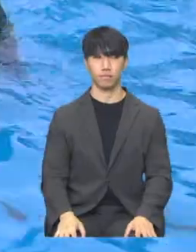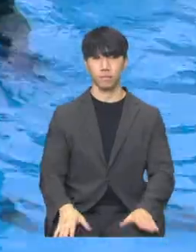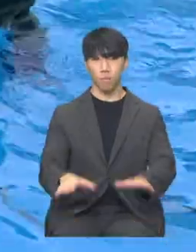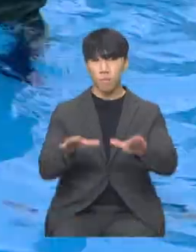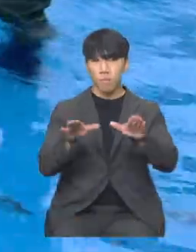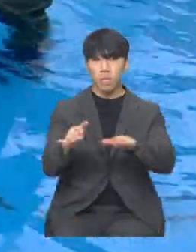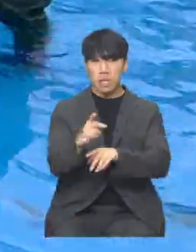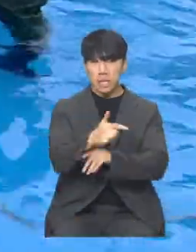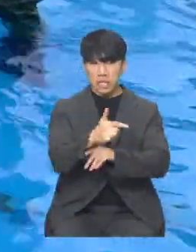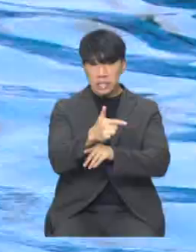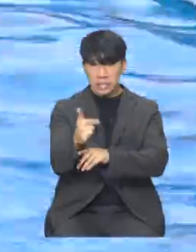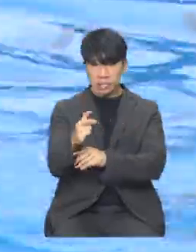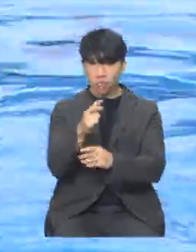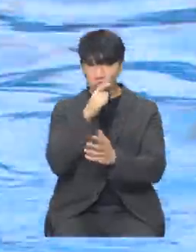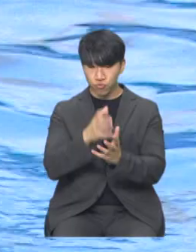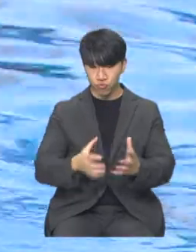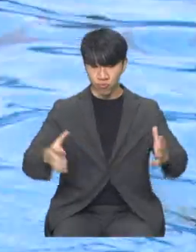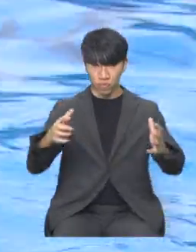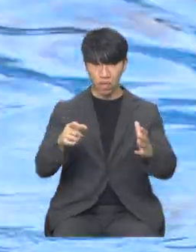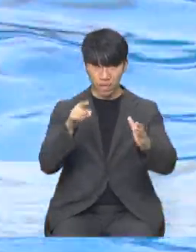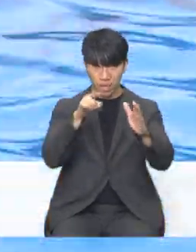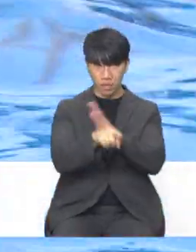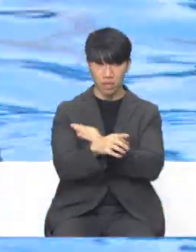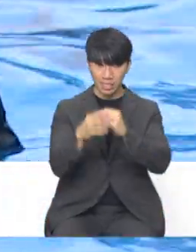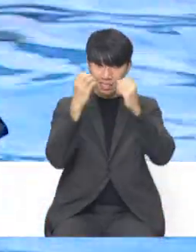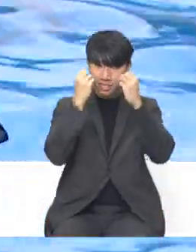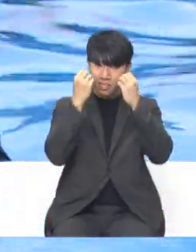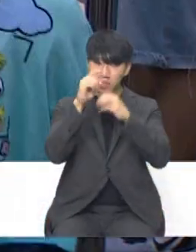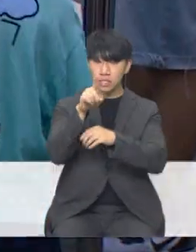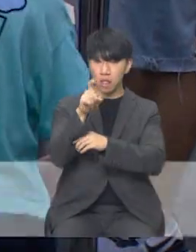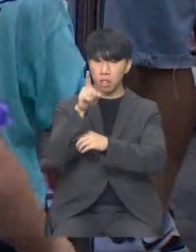이번에는 대형 수조에 들어가 살아있는 새우도 잡아봅니다.